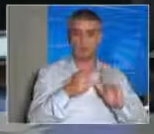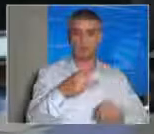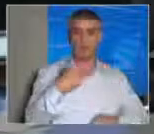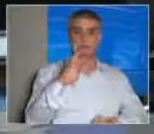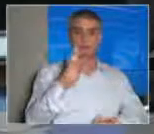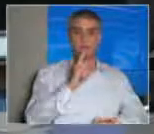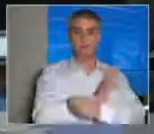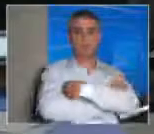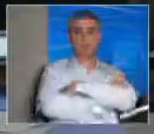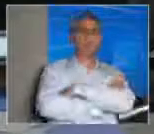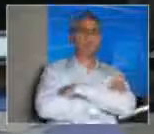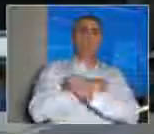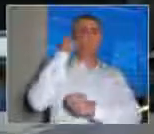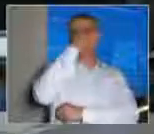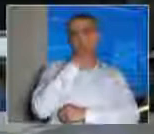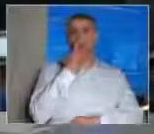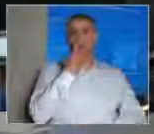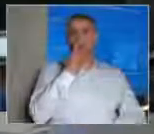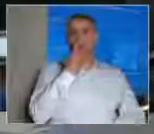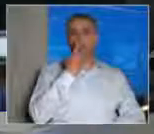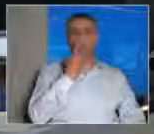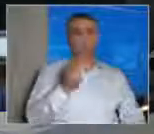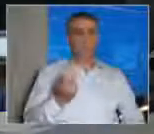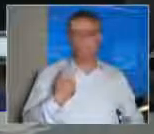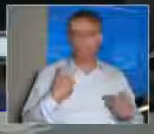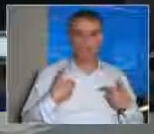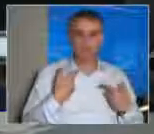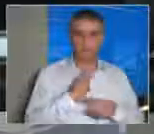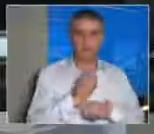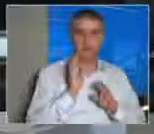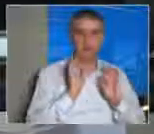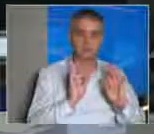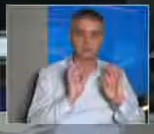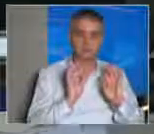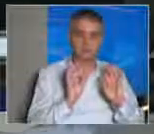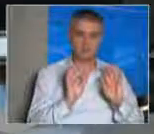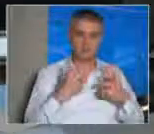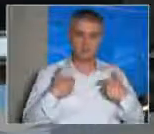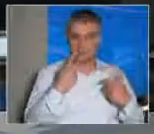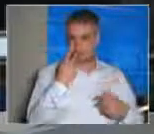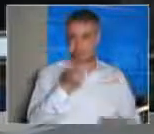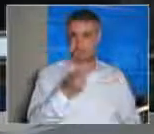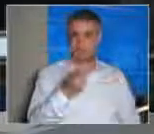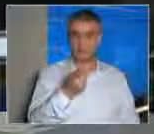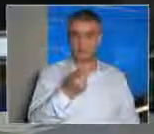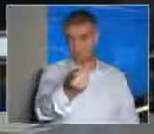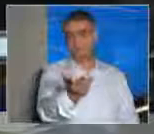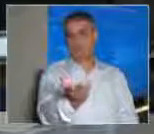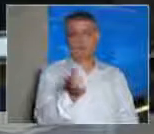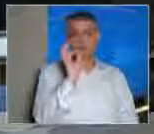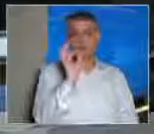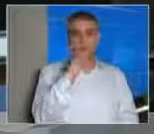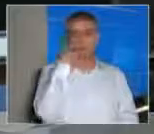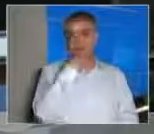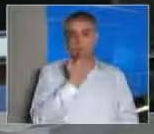גנץ, בדיוק, גם זה רציתי להגיד לה. כזה, כן. ואני לא שמחה לעד, אני באמת באמת שמחה שהם נפגעו. את רואה את זה שוב מאחורייך, תסתכלי. כן, הוא